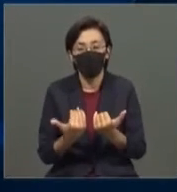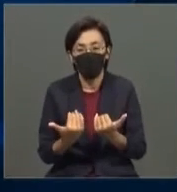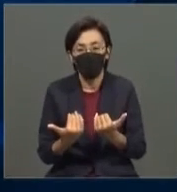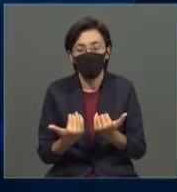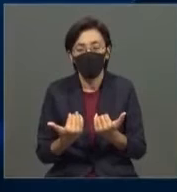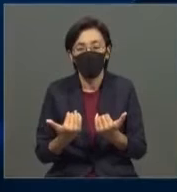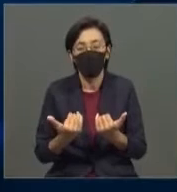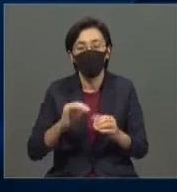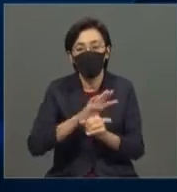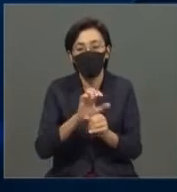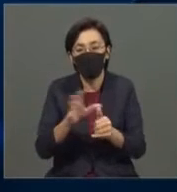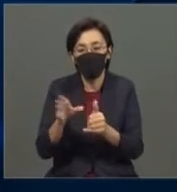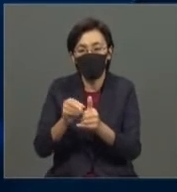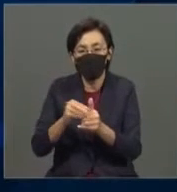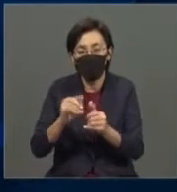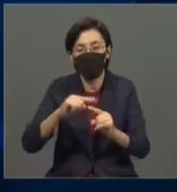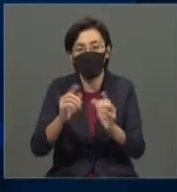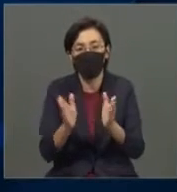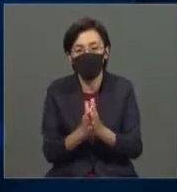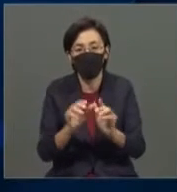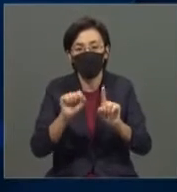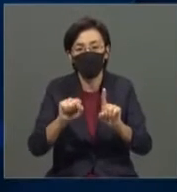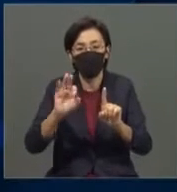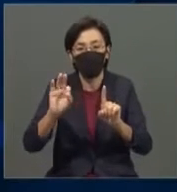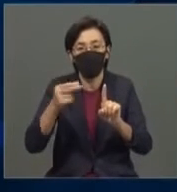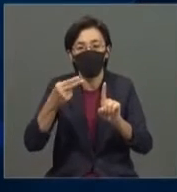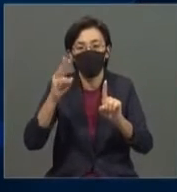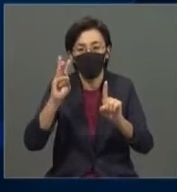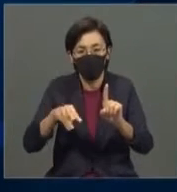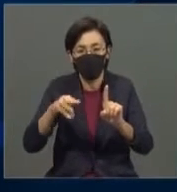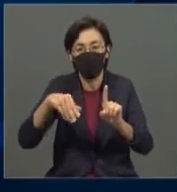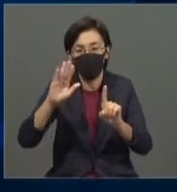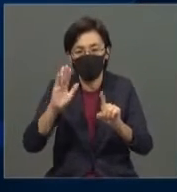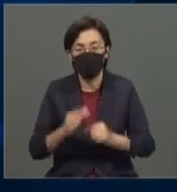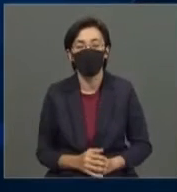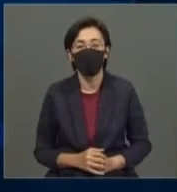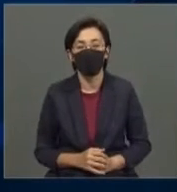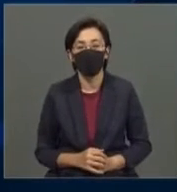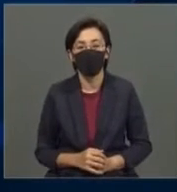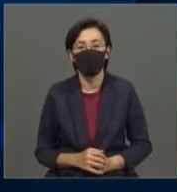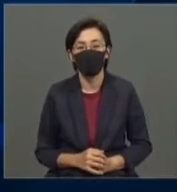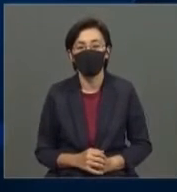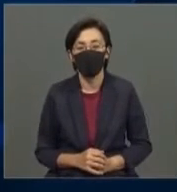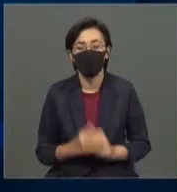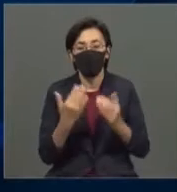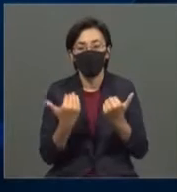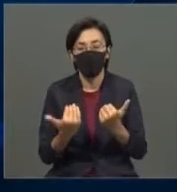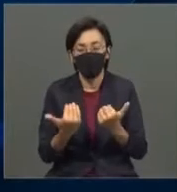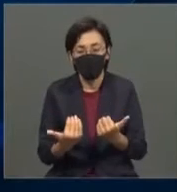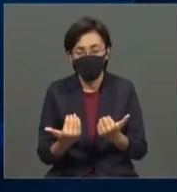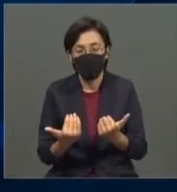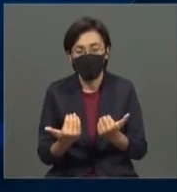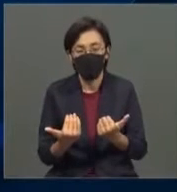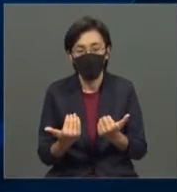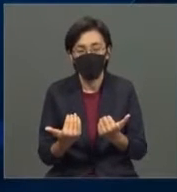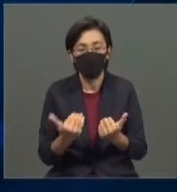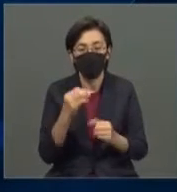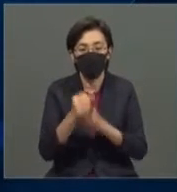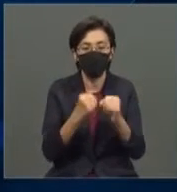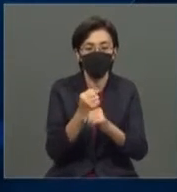ยอดสะสมของระลอกนี้ 196,000 กว่ารายแล้วนะครับทำให้ยอดรวมของทั้ง